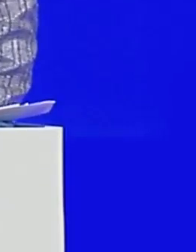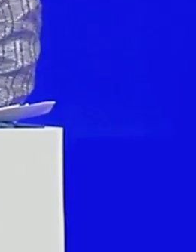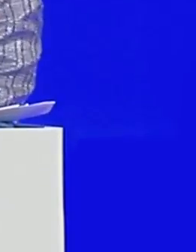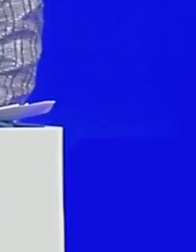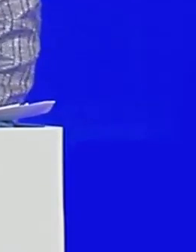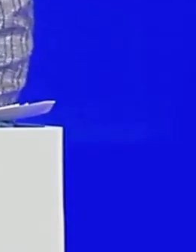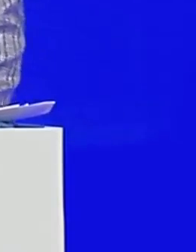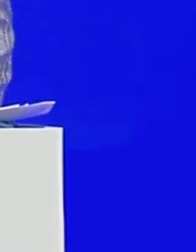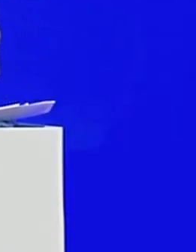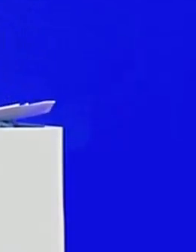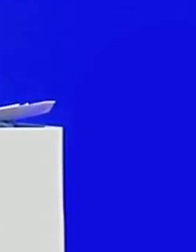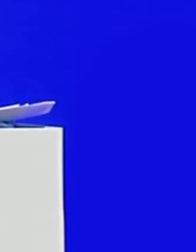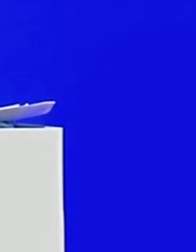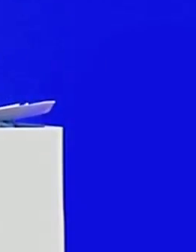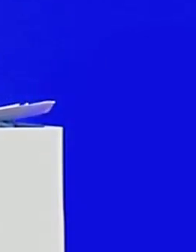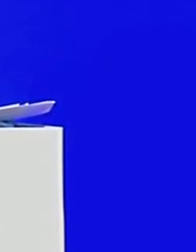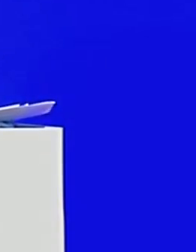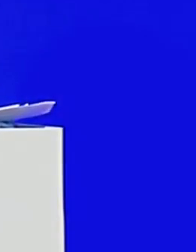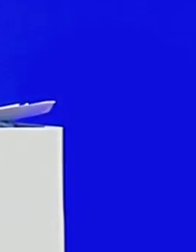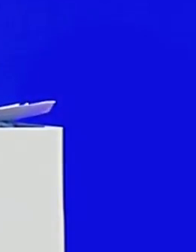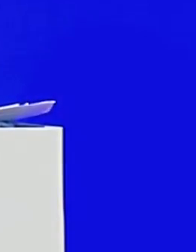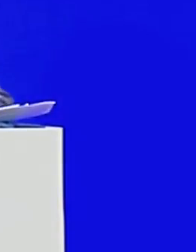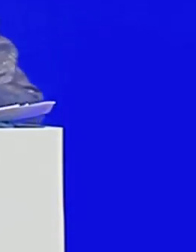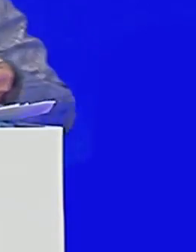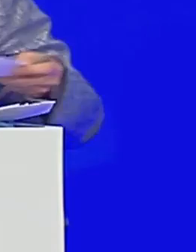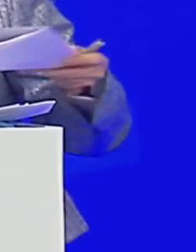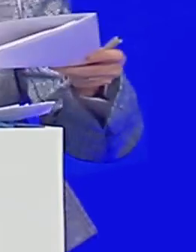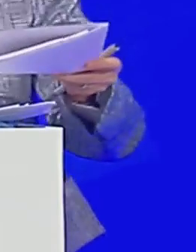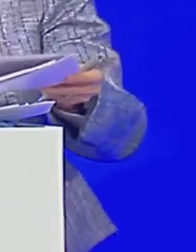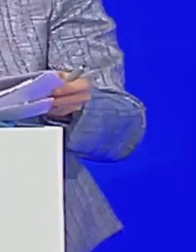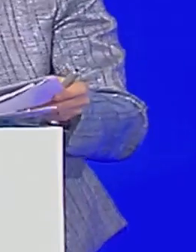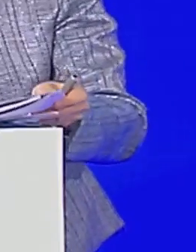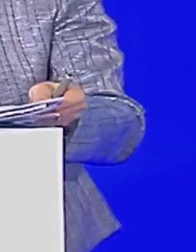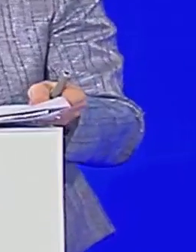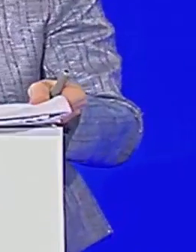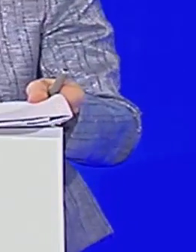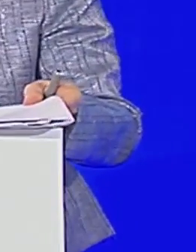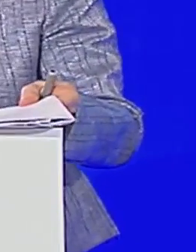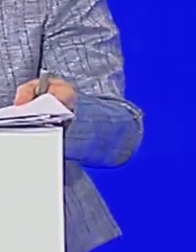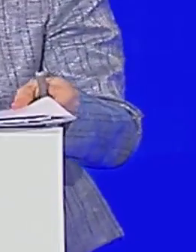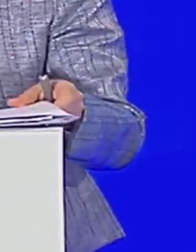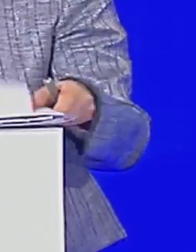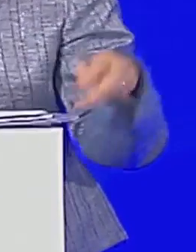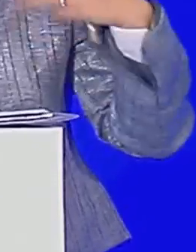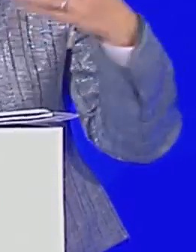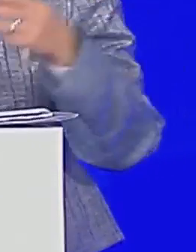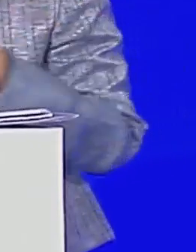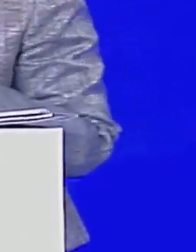وزارة الشؤون الاجتماعية، واللي معناها يجب احترامه. والسيد وزير الصحة إن شاء الله يعطينا